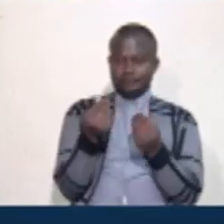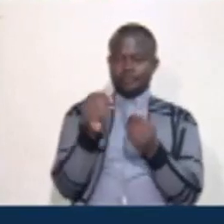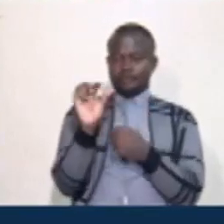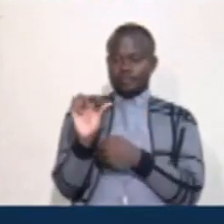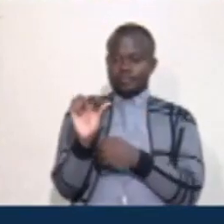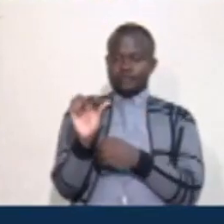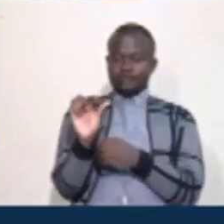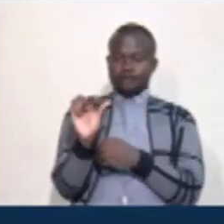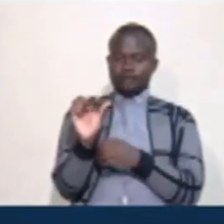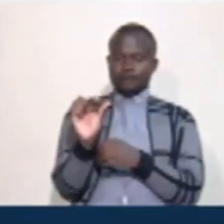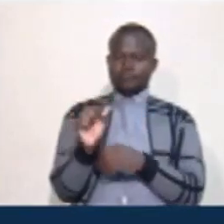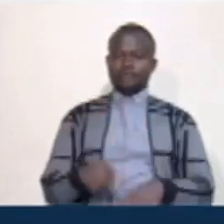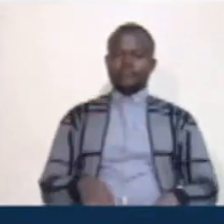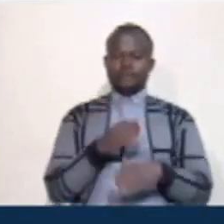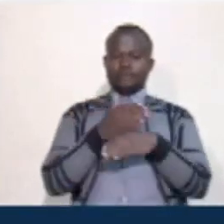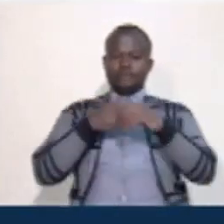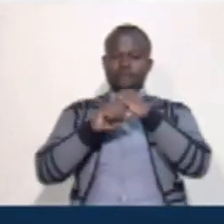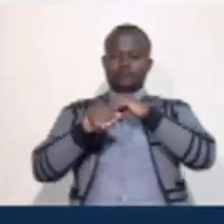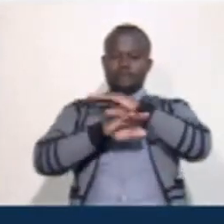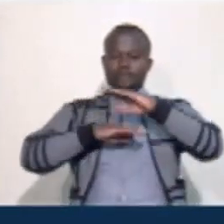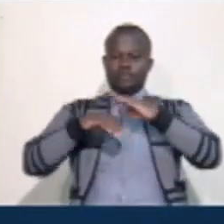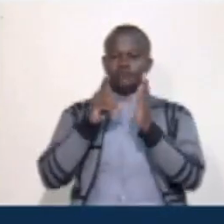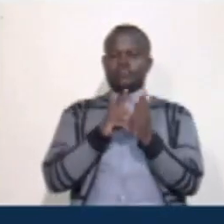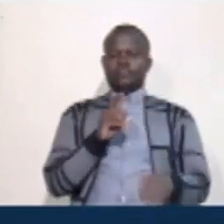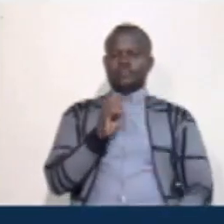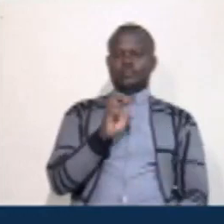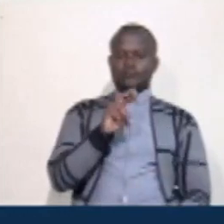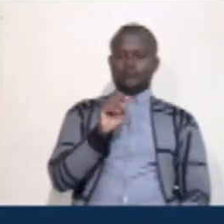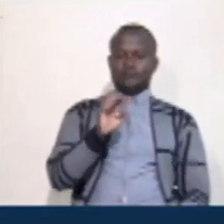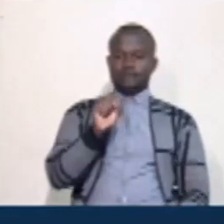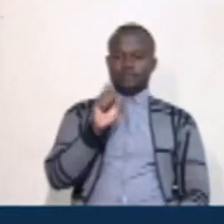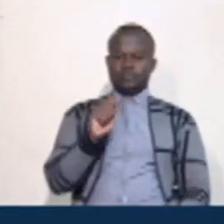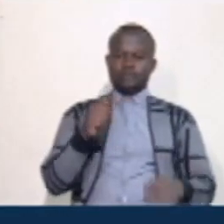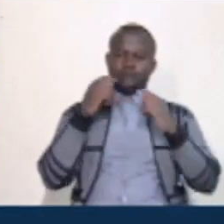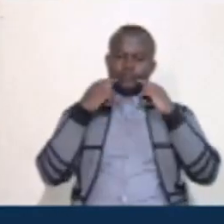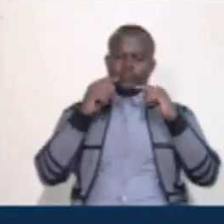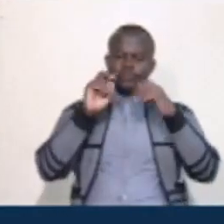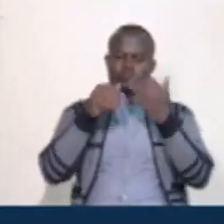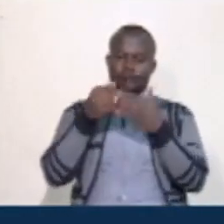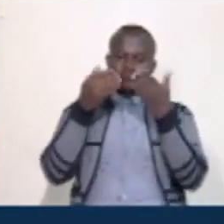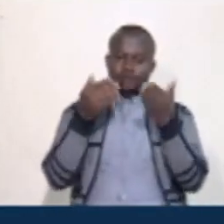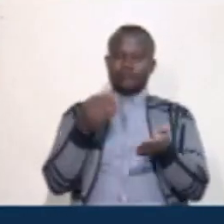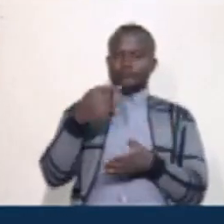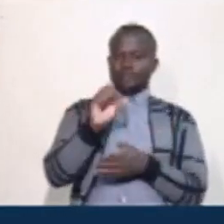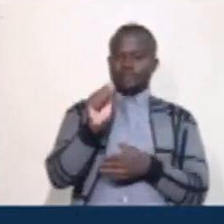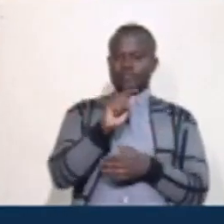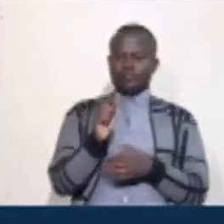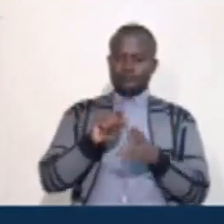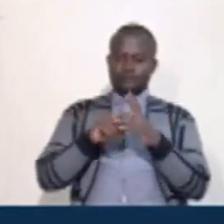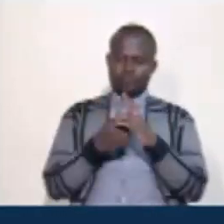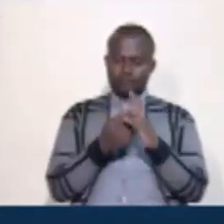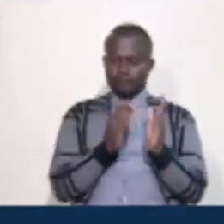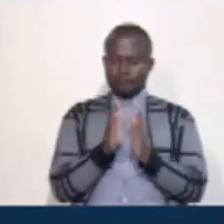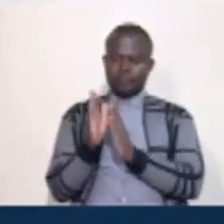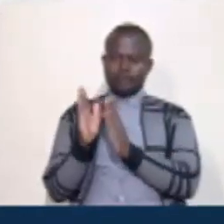izaba icukurwa iwacu. Minisitiri w'ibikorwa remezo Dr. Ernest Nsabimana atangaza ko gazi uruganda ruzatunganya nitangira